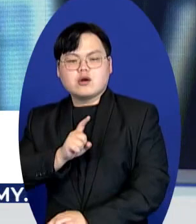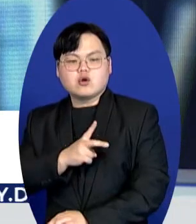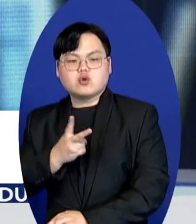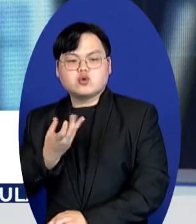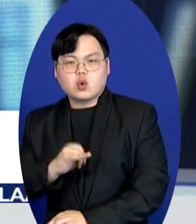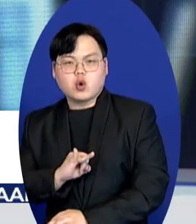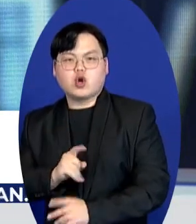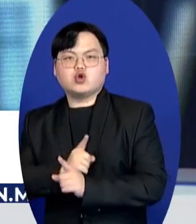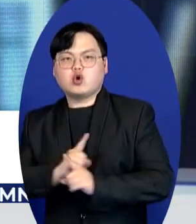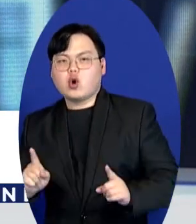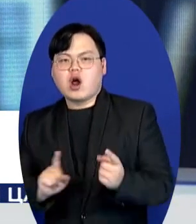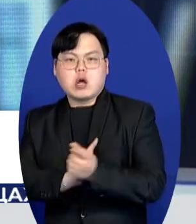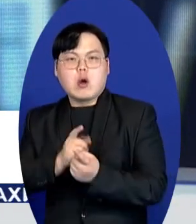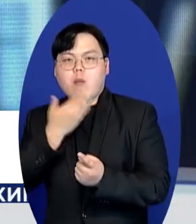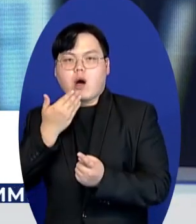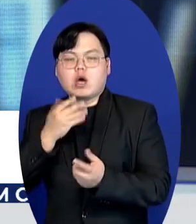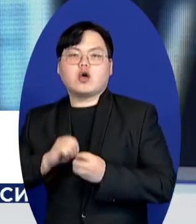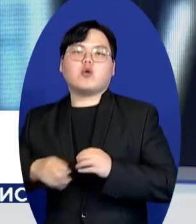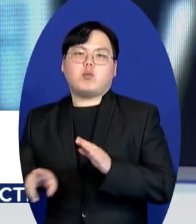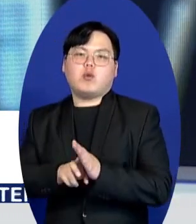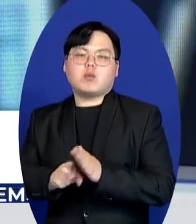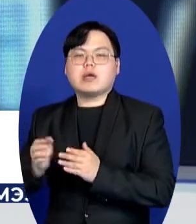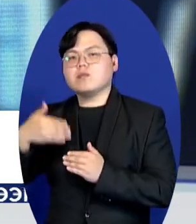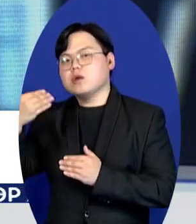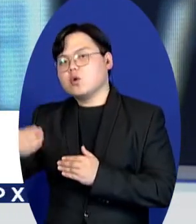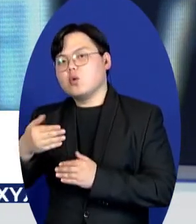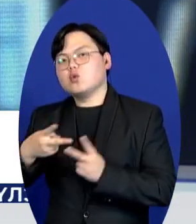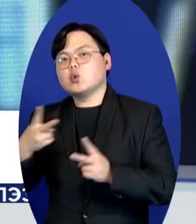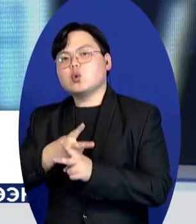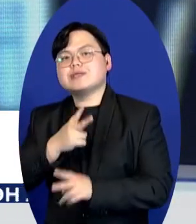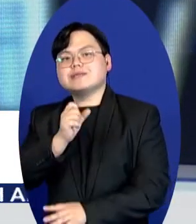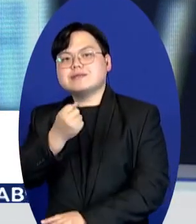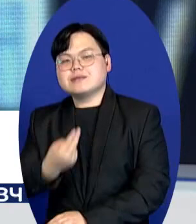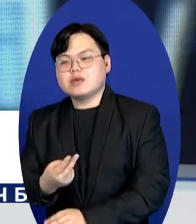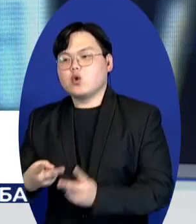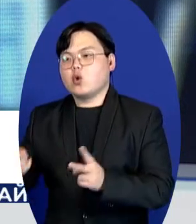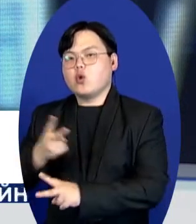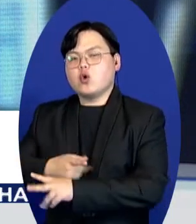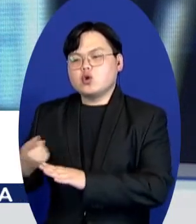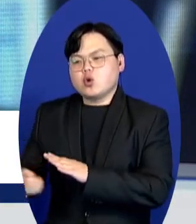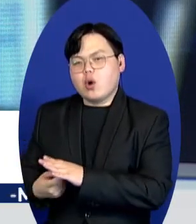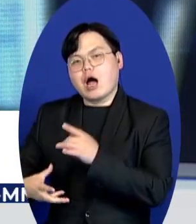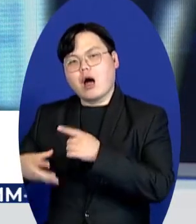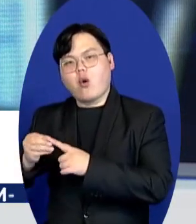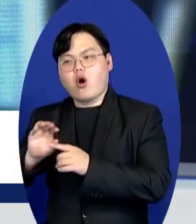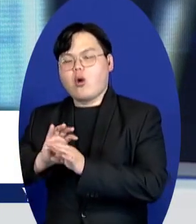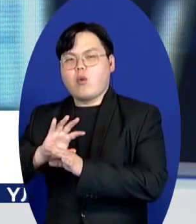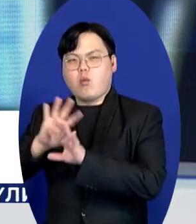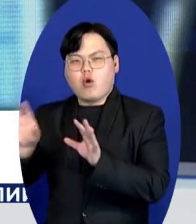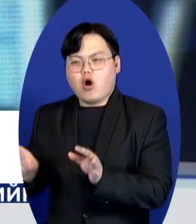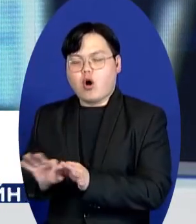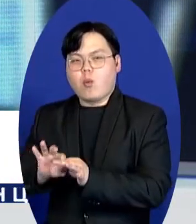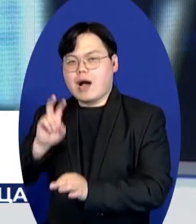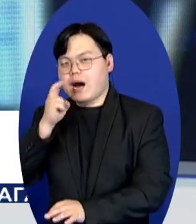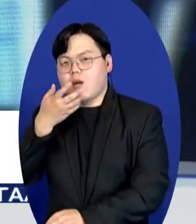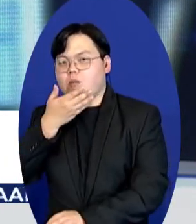зөрчил маргаангүйгээр хэрэгжүүлэх боломж бүрдэх юм. Цаашдаа үндсэн хуулийн цэц үндсэн хуулийн суурь бүтэц агуулгатай холбогдох асуудлыг хянаж үздэггүй байх